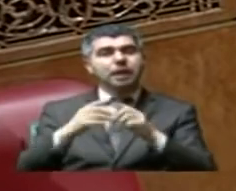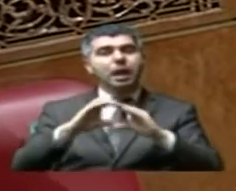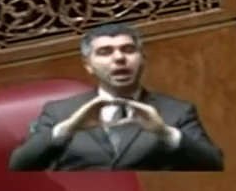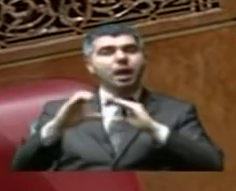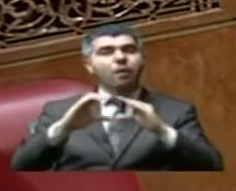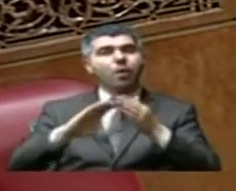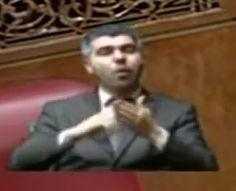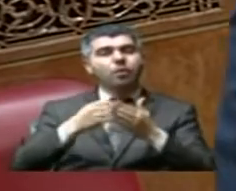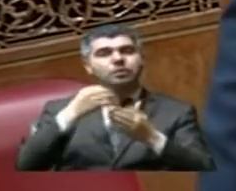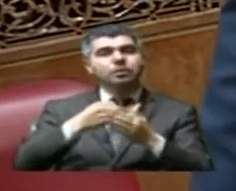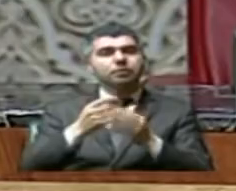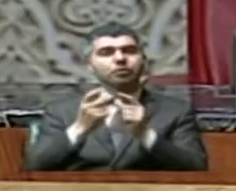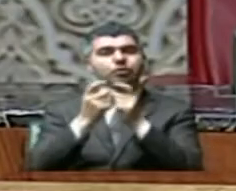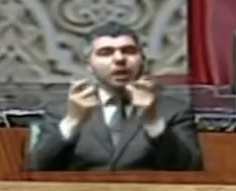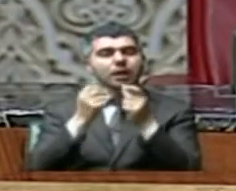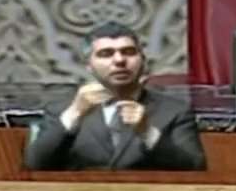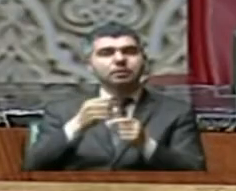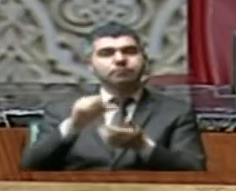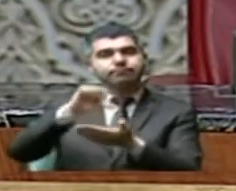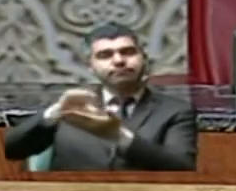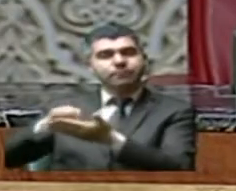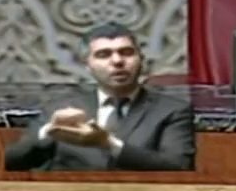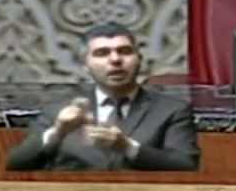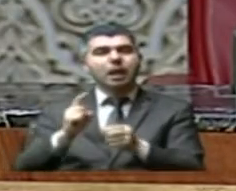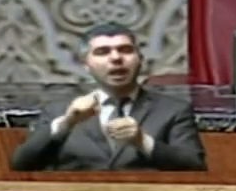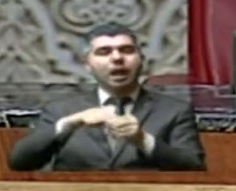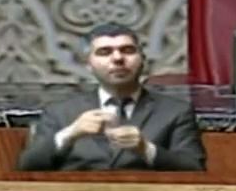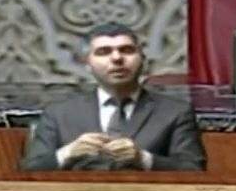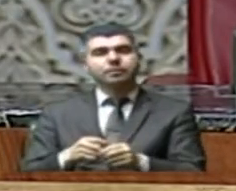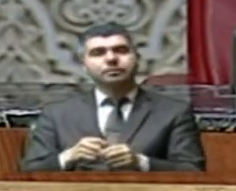بين الشركة وبين الممثلين النقابيين بمختلف تلاوينهم. شكرا.